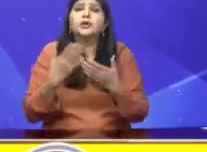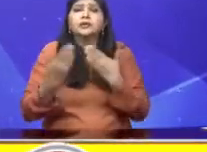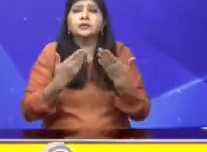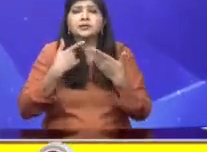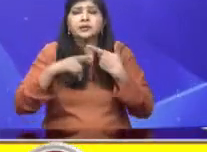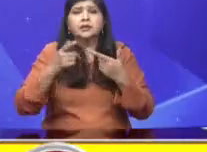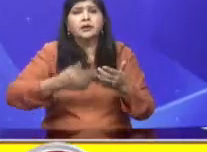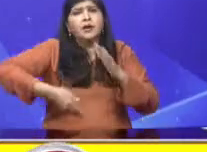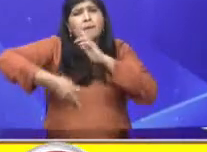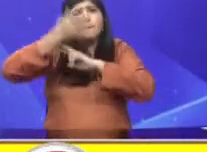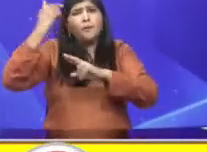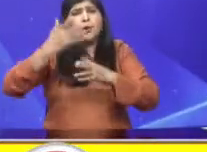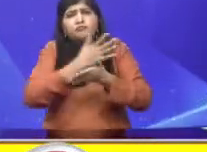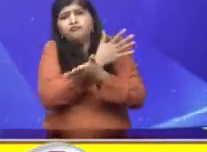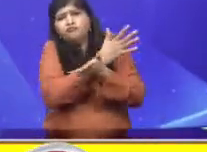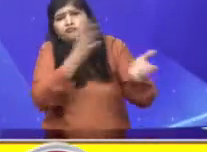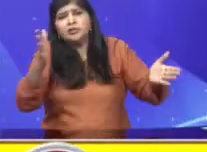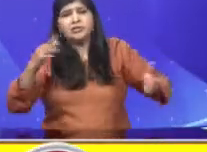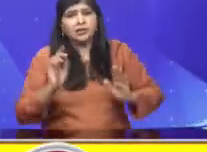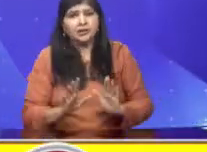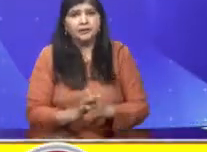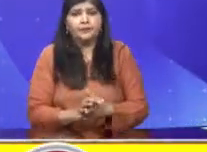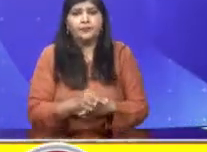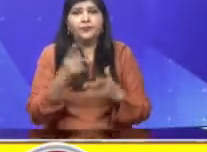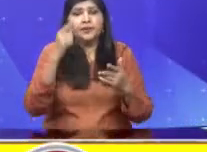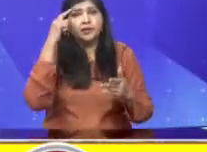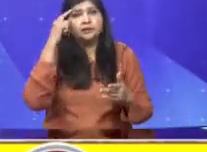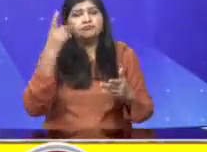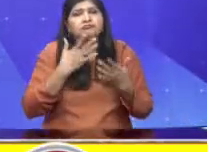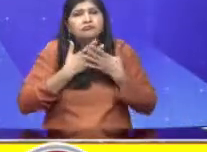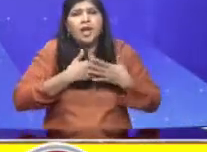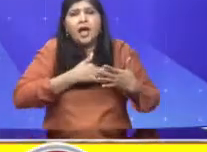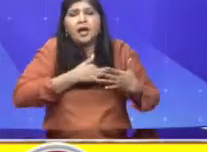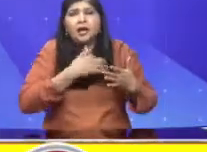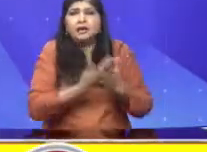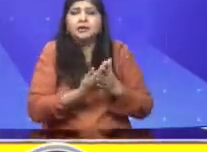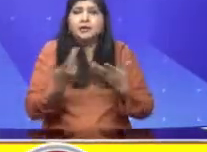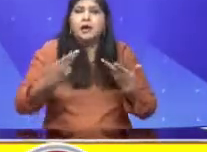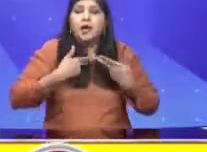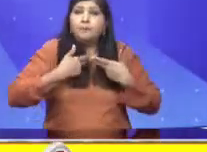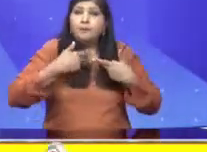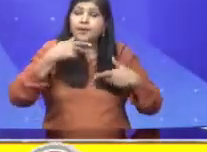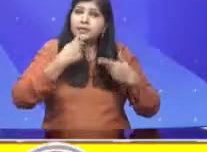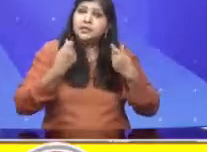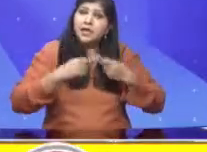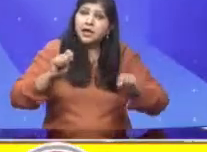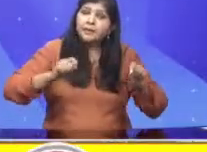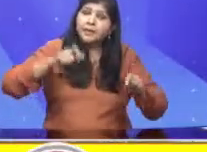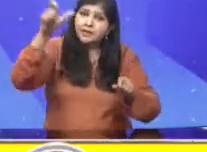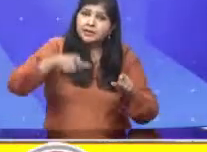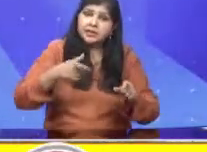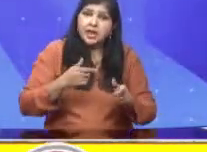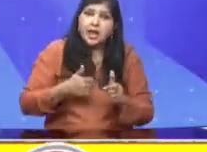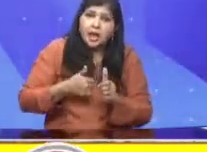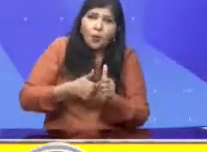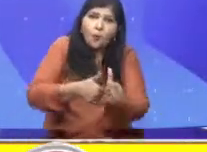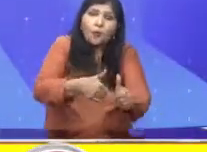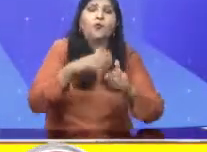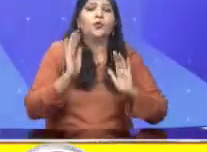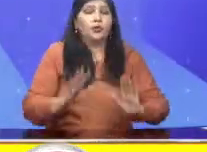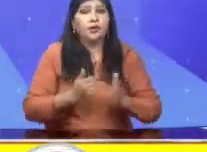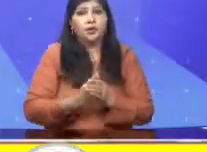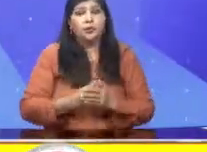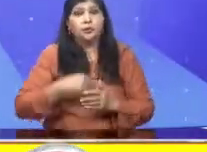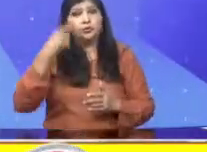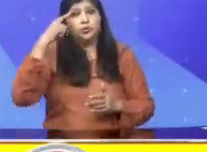तो बहुत विशाल है, यह भावना है अपने स्वाधिनता सेनानियों के मार्क पर चलना, उनके